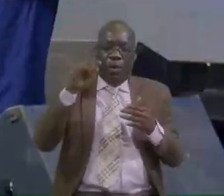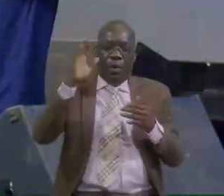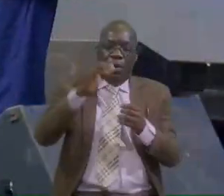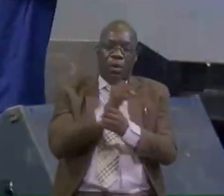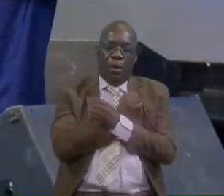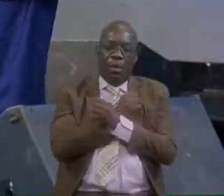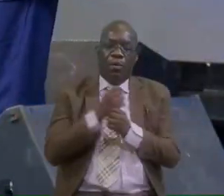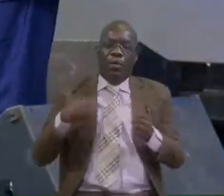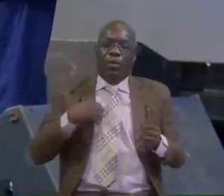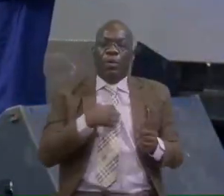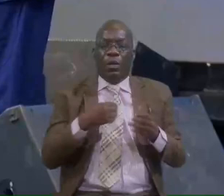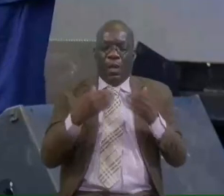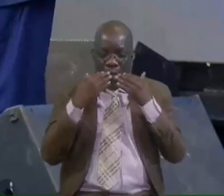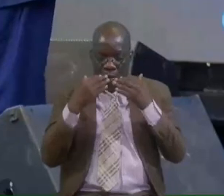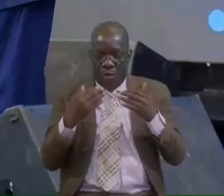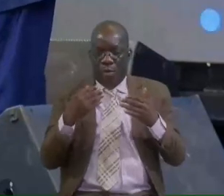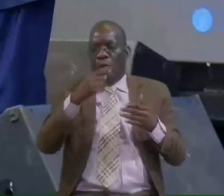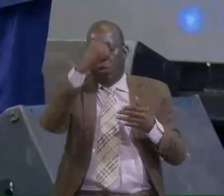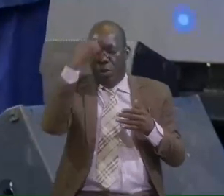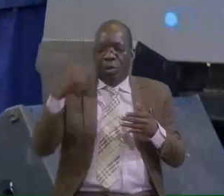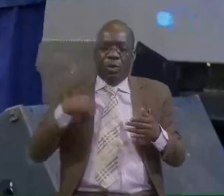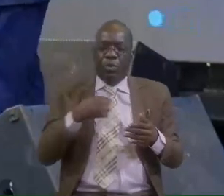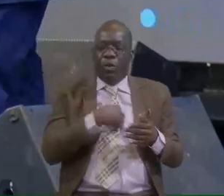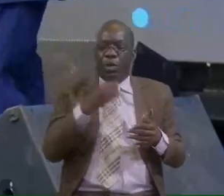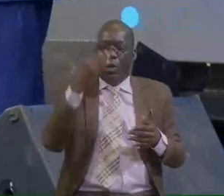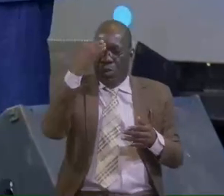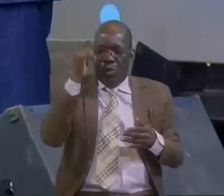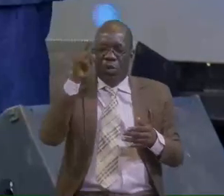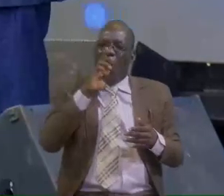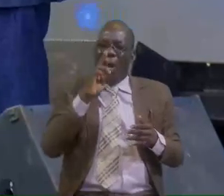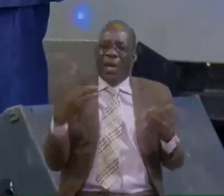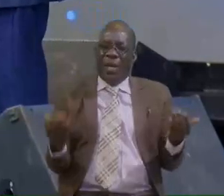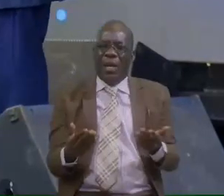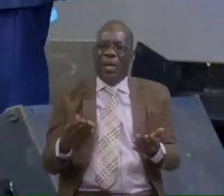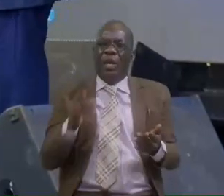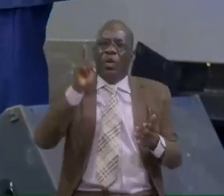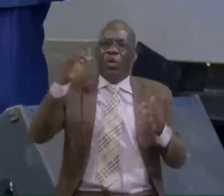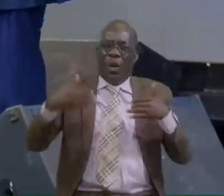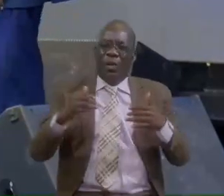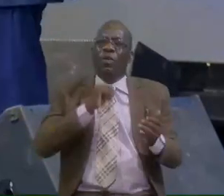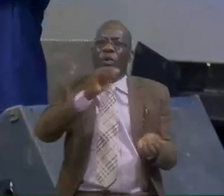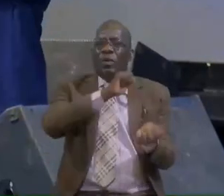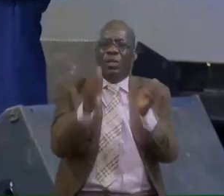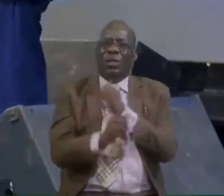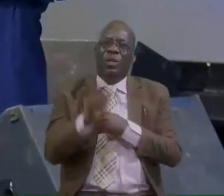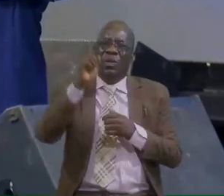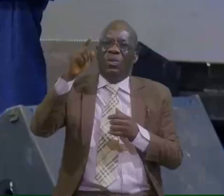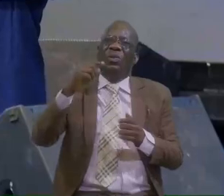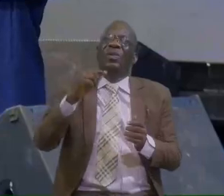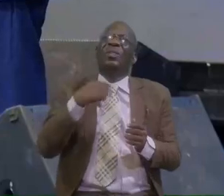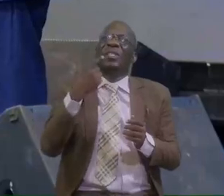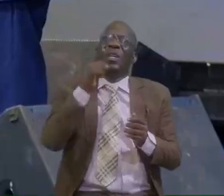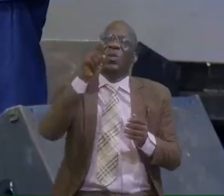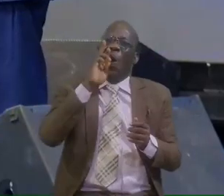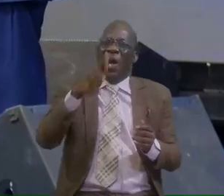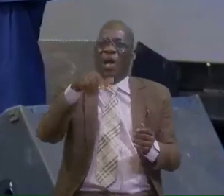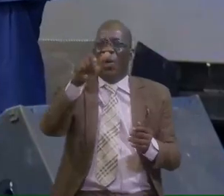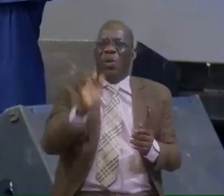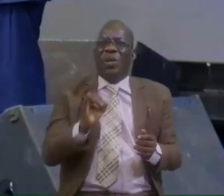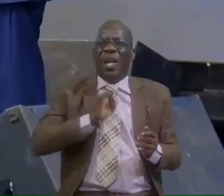te remercions parce que nous savons que tu es là. Tu n'as pas changé. Tu as dit, je suis Dieu. Je ne change pas.